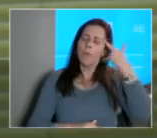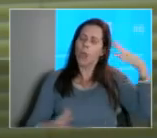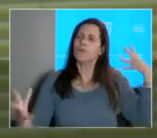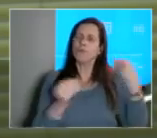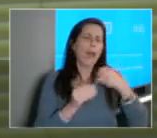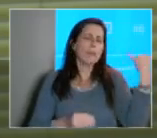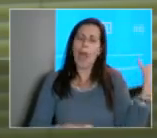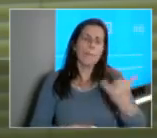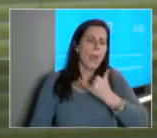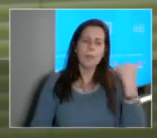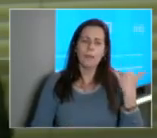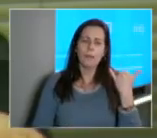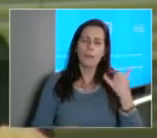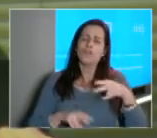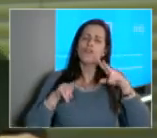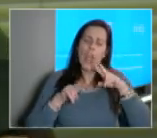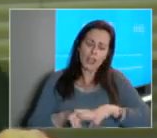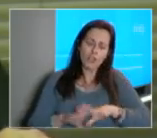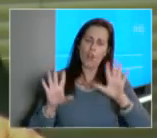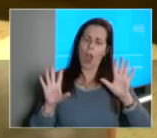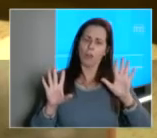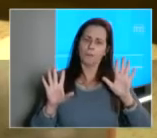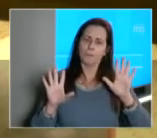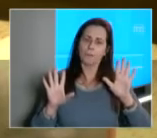הרעיון שנשאר כתקף.